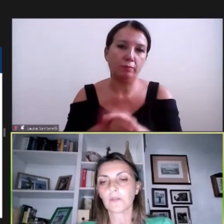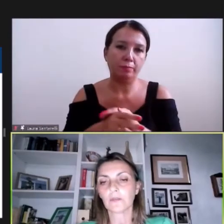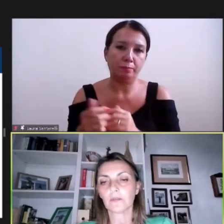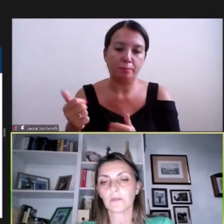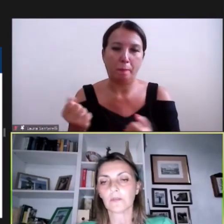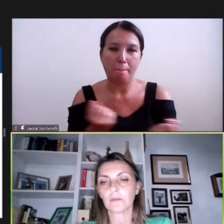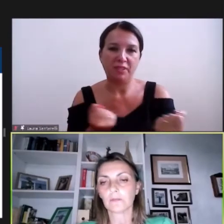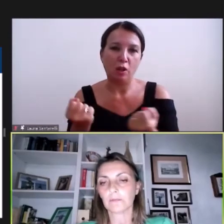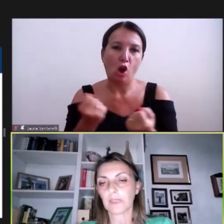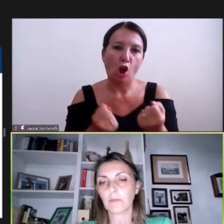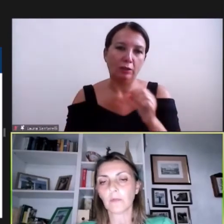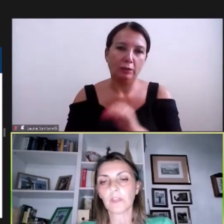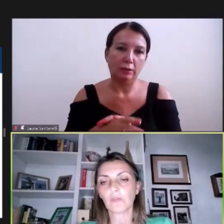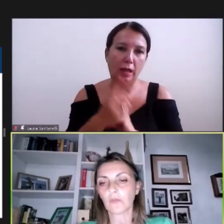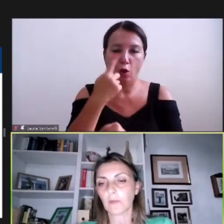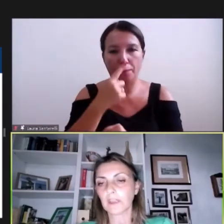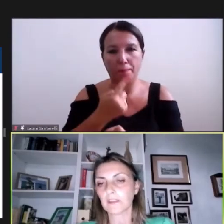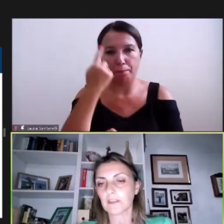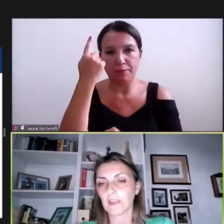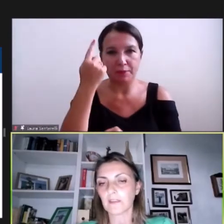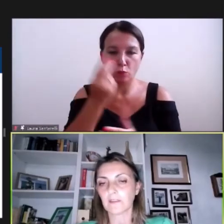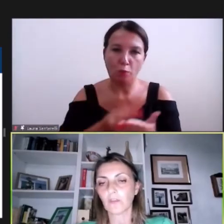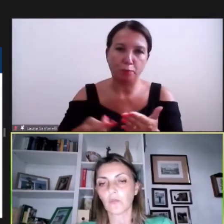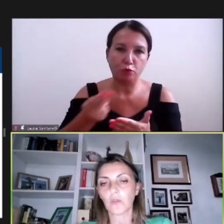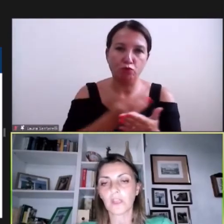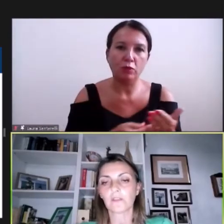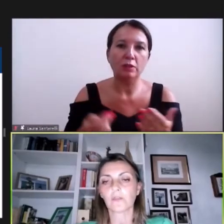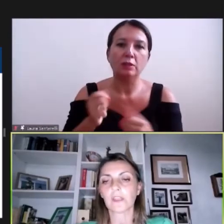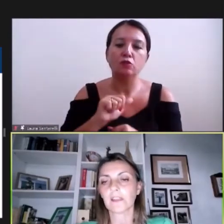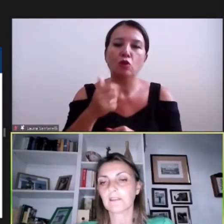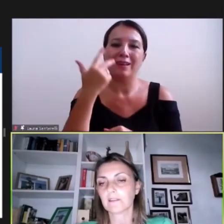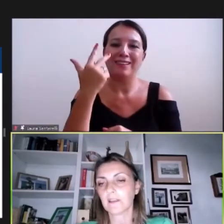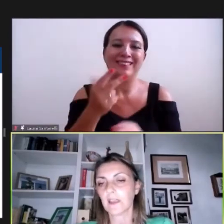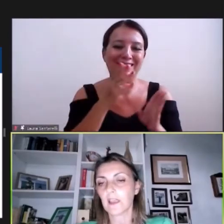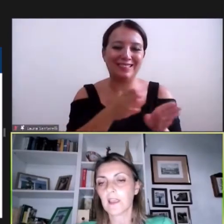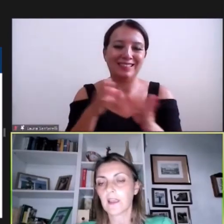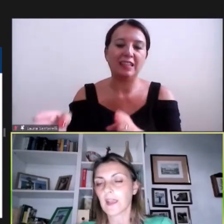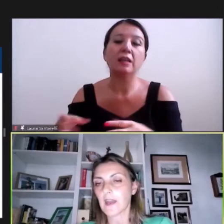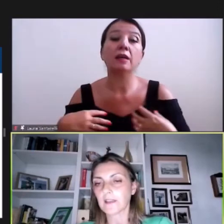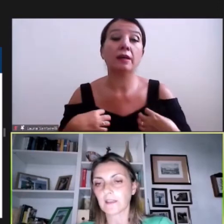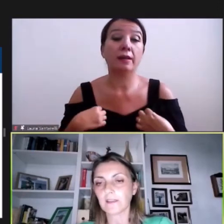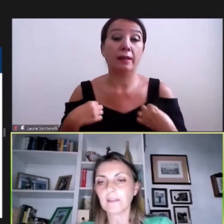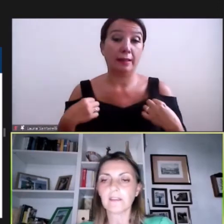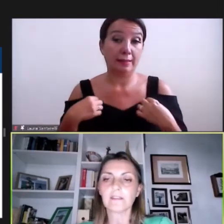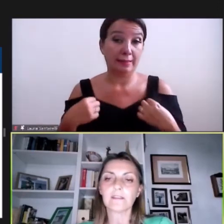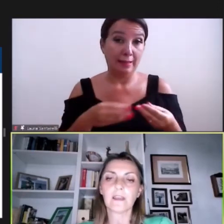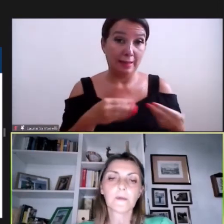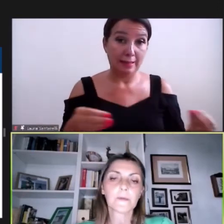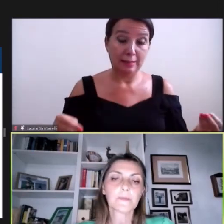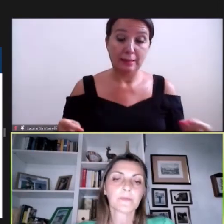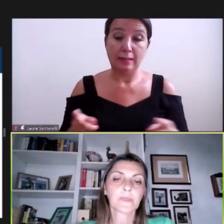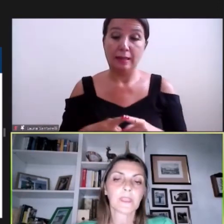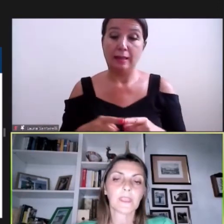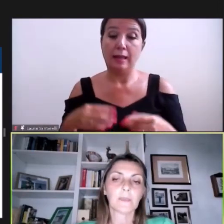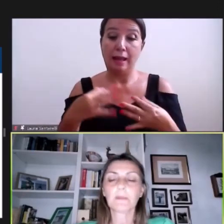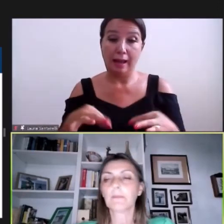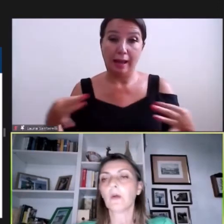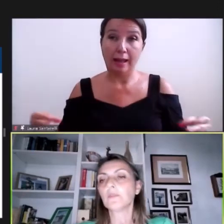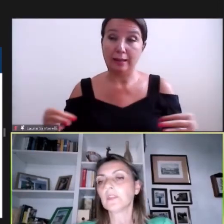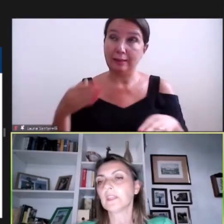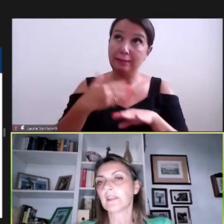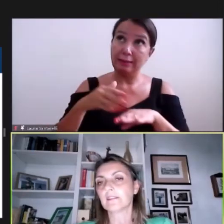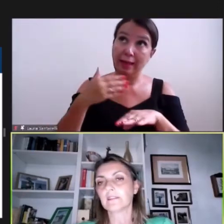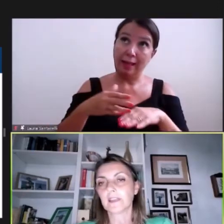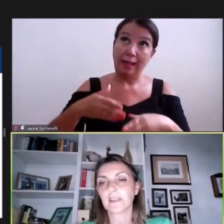applicato per il momento solamente a tre settori: il settore tessile, carta ed edilizia, e per